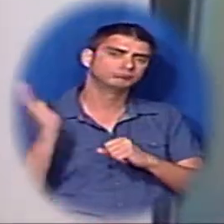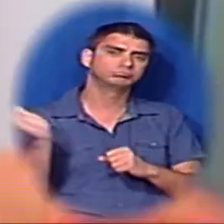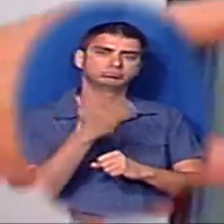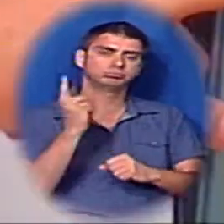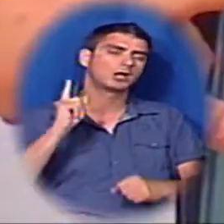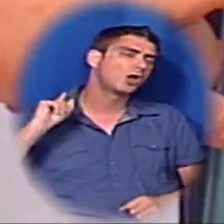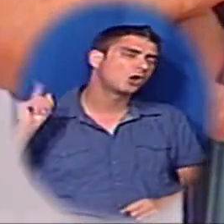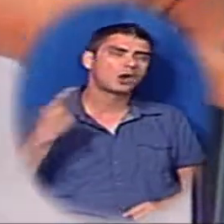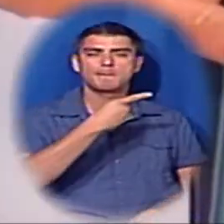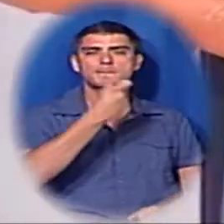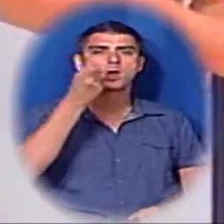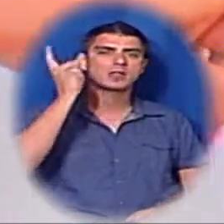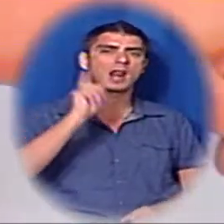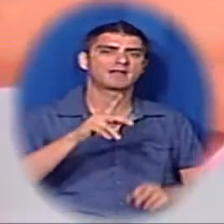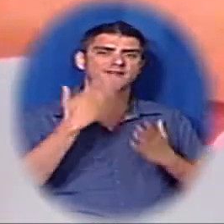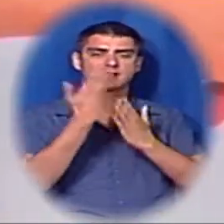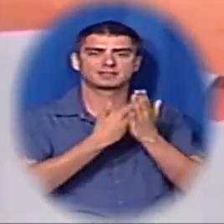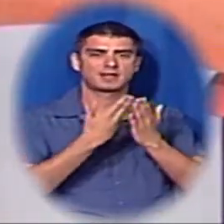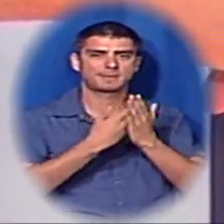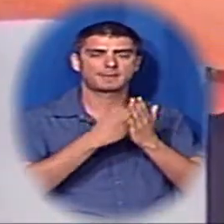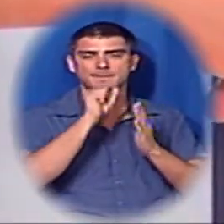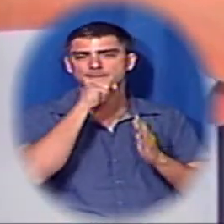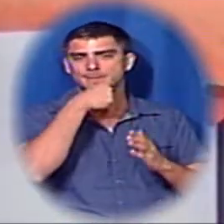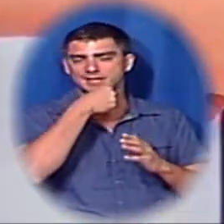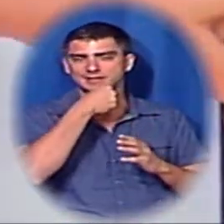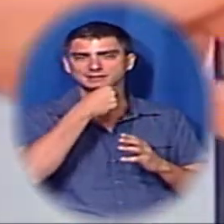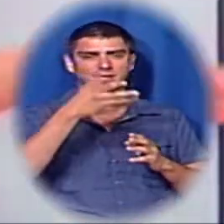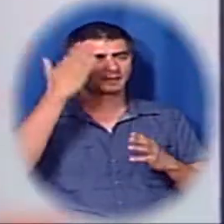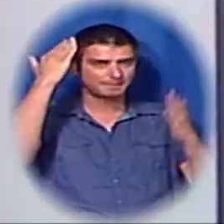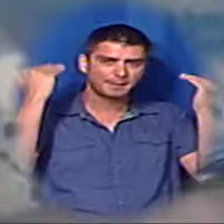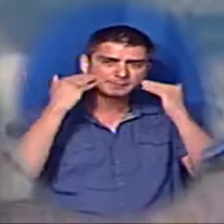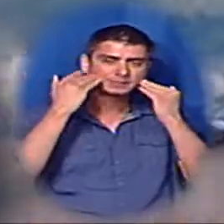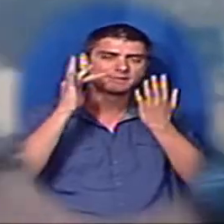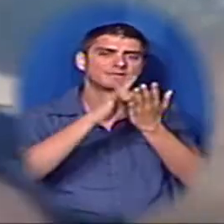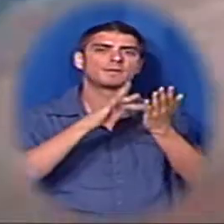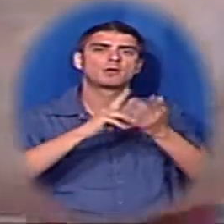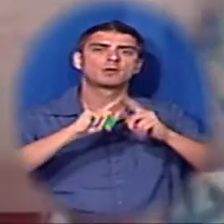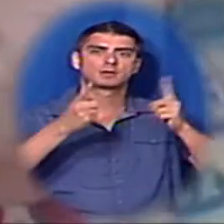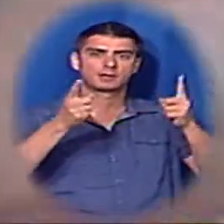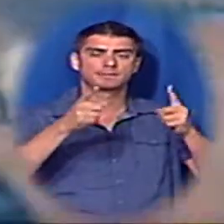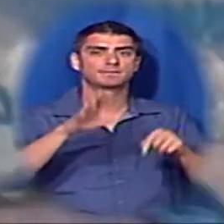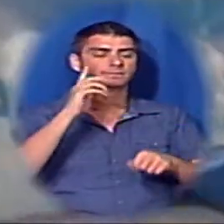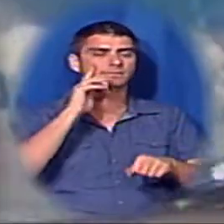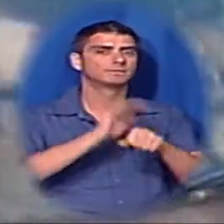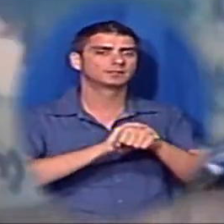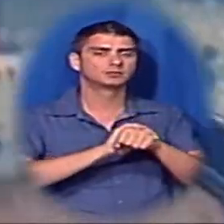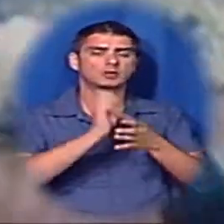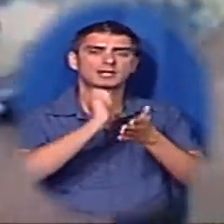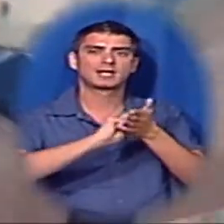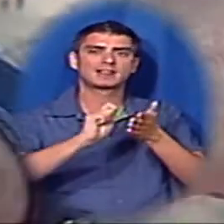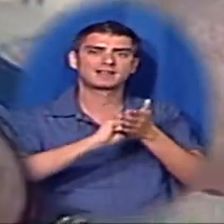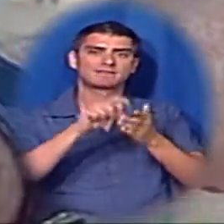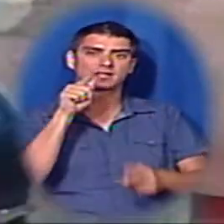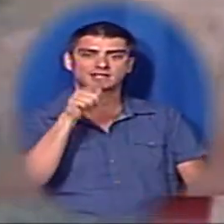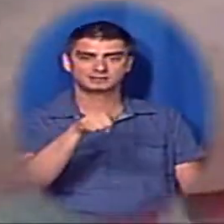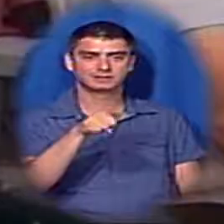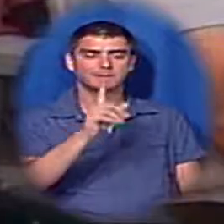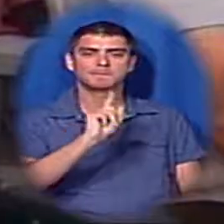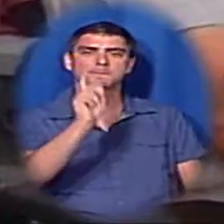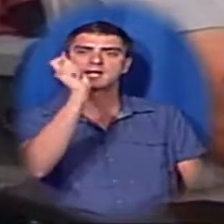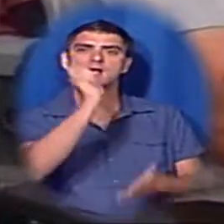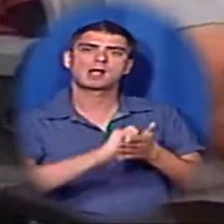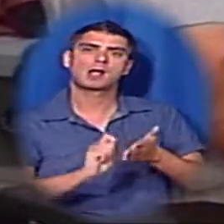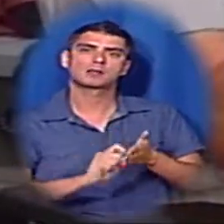כל מאות אלפי הדפים מן הגניזה הקהירית וממקומות אחרים, ולזהות את הכתב יד הזה כתב